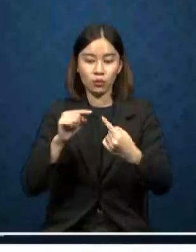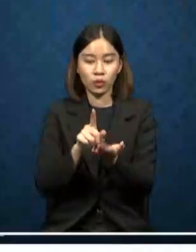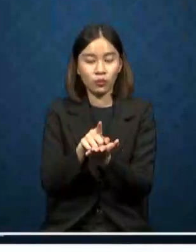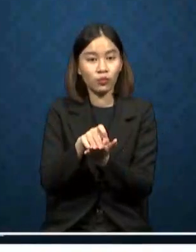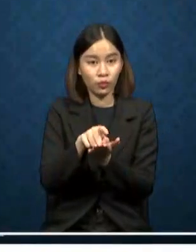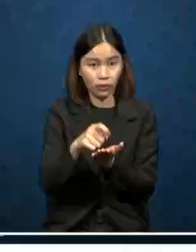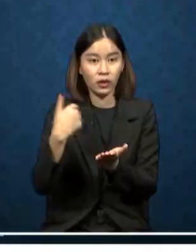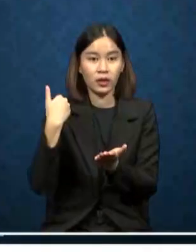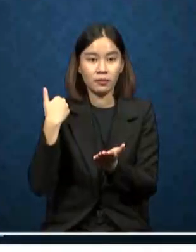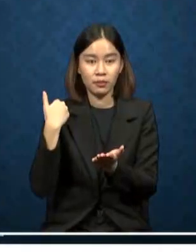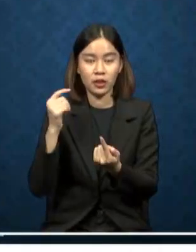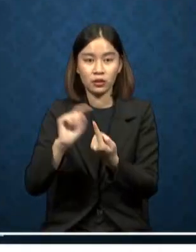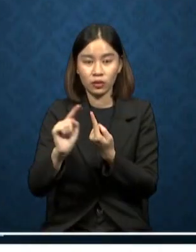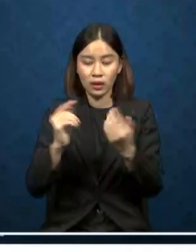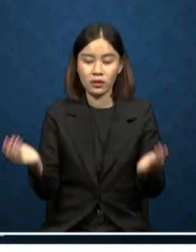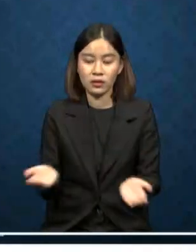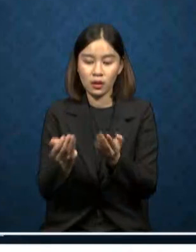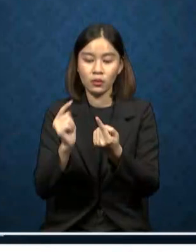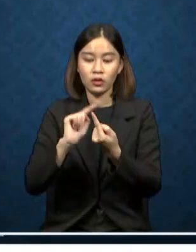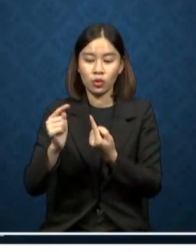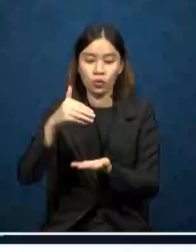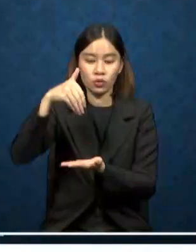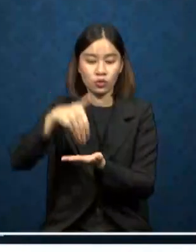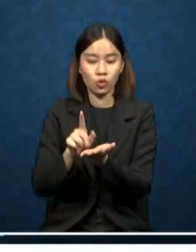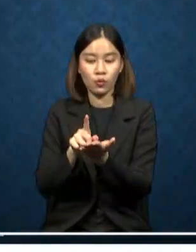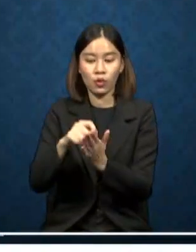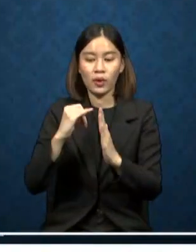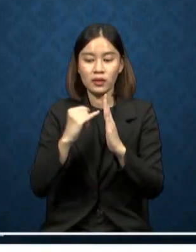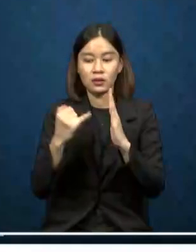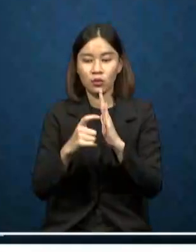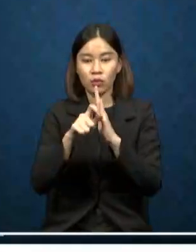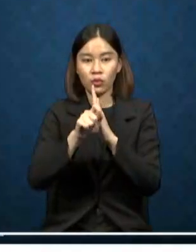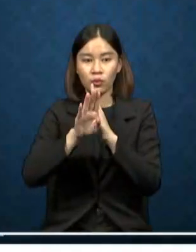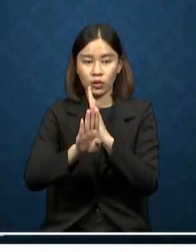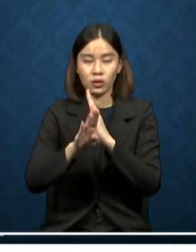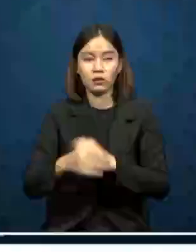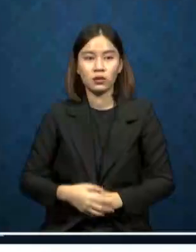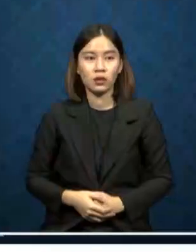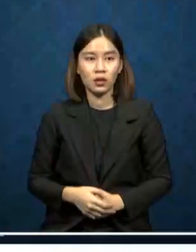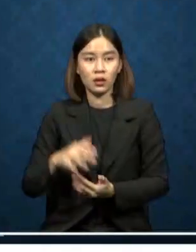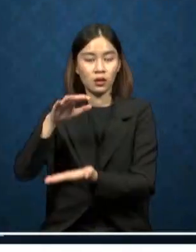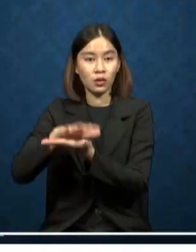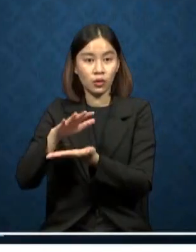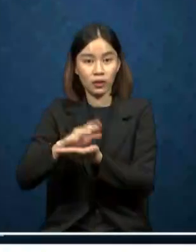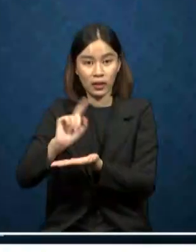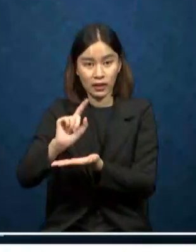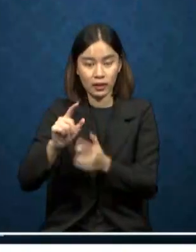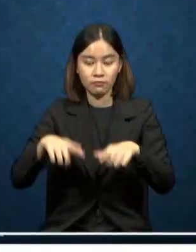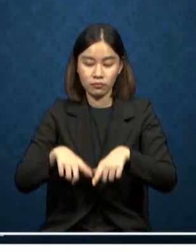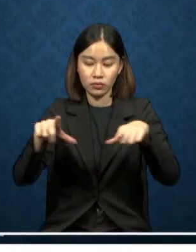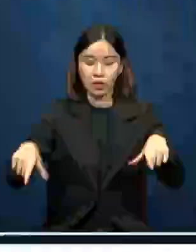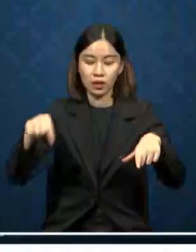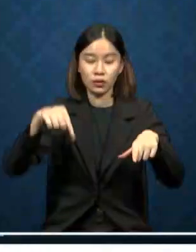ไหมขึ้นโดยได้รับการสนับสนุนจากศูนย์หม่อนไหมจังหวัดอุบลราชธานีและโรงเรียนได้ให้ใช้พื้น